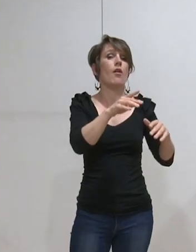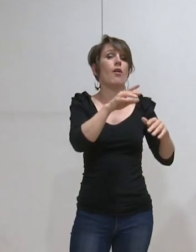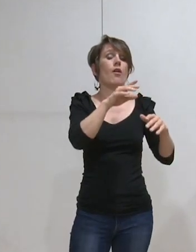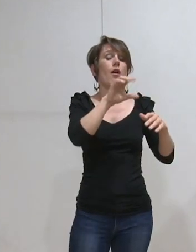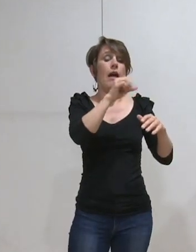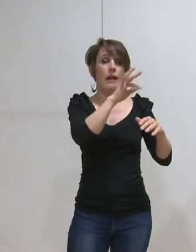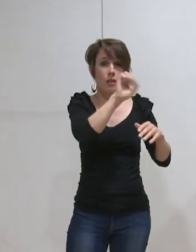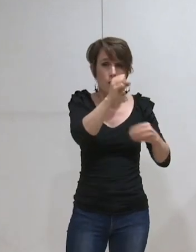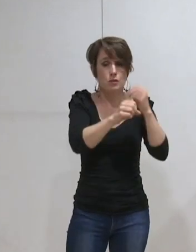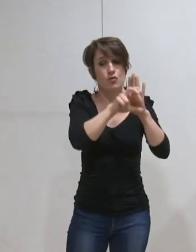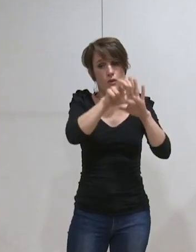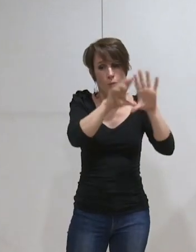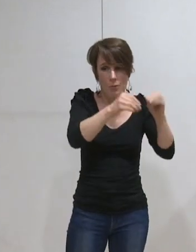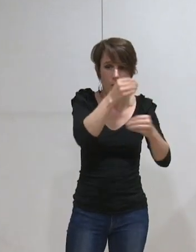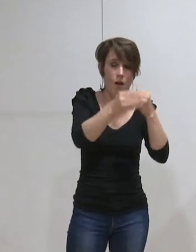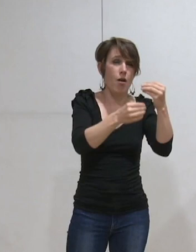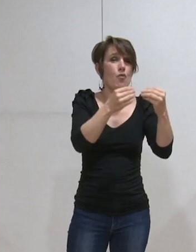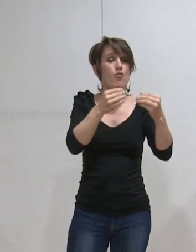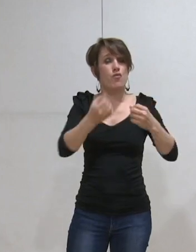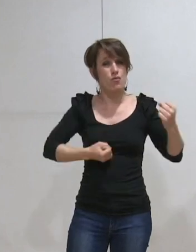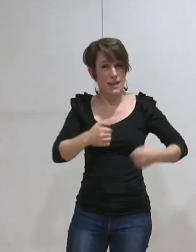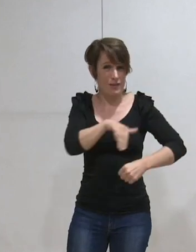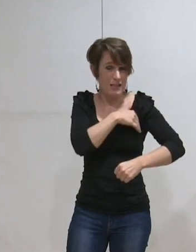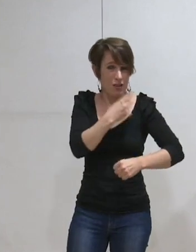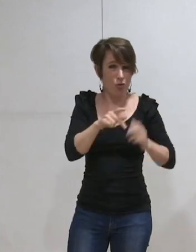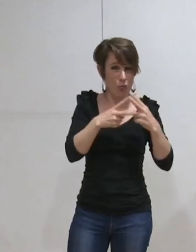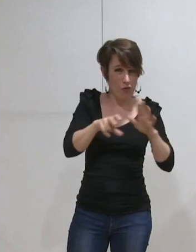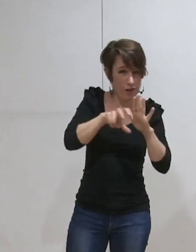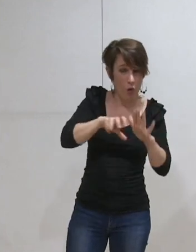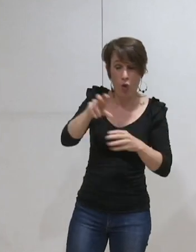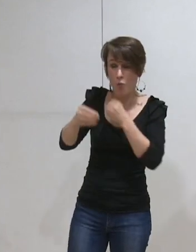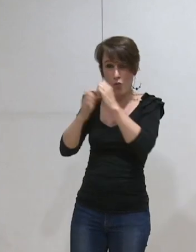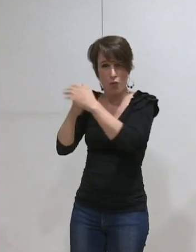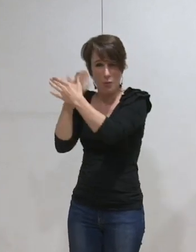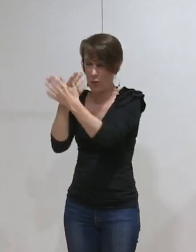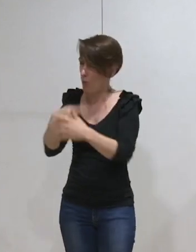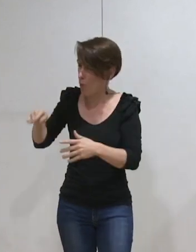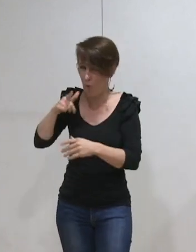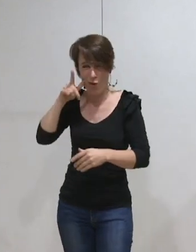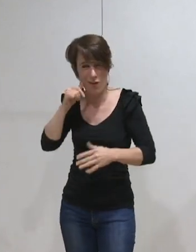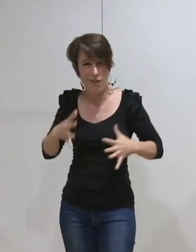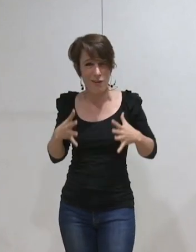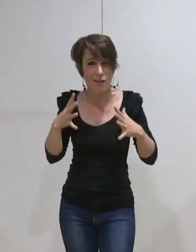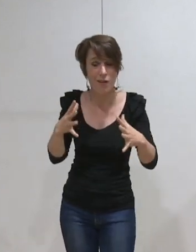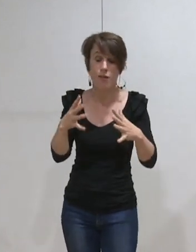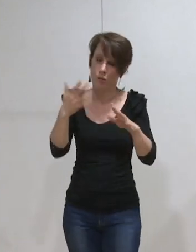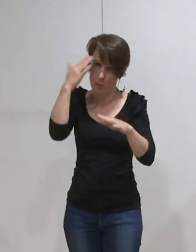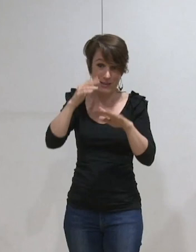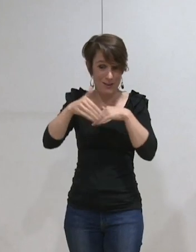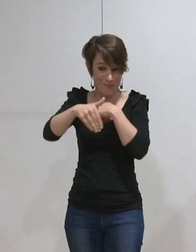habitail fonciers de la ville et de la Métro qui travaillent déjà d'arrachepied déjà de concert et en vue de leur prochaine